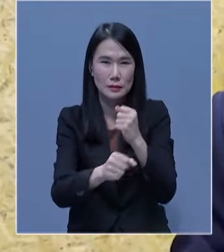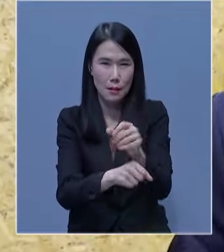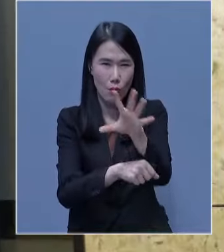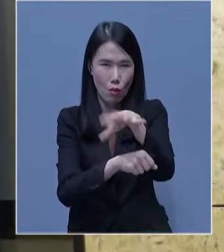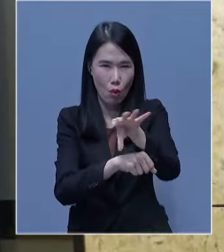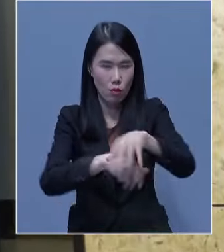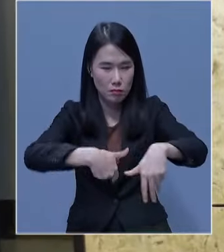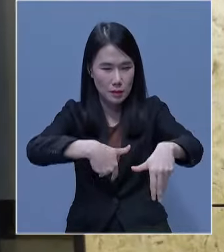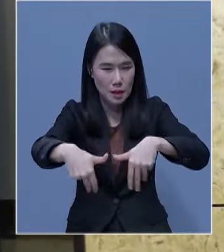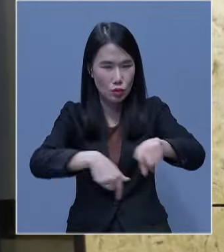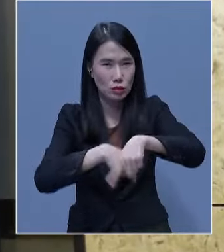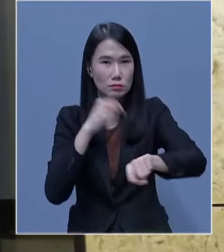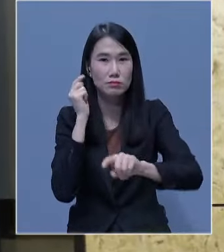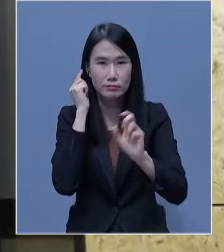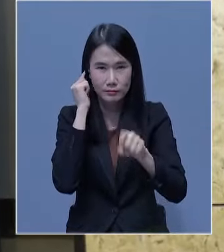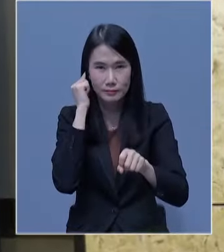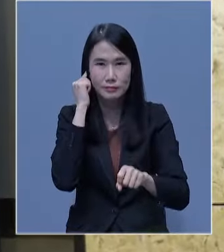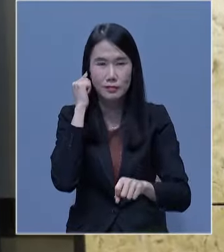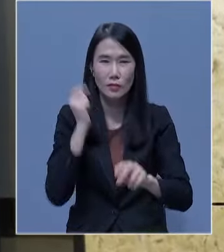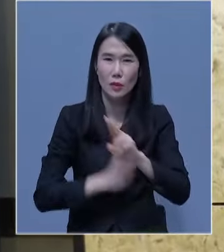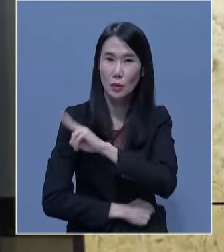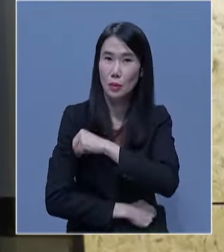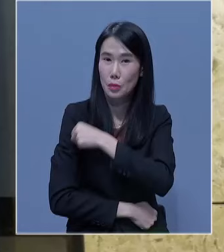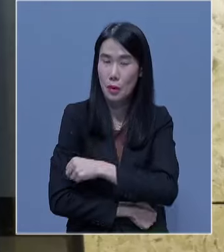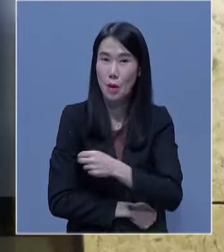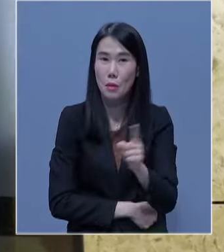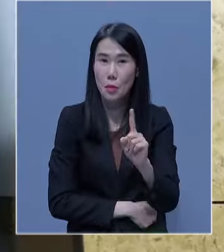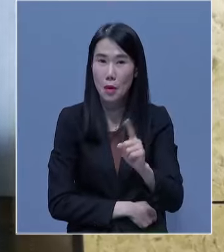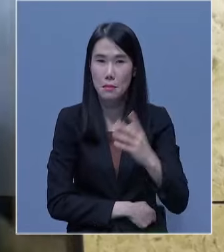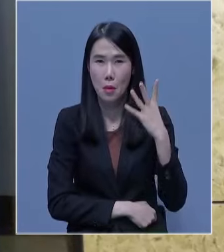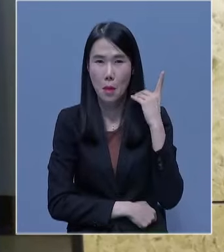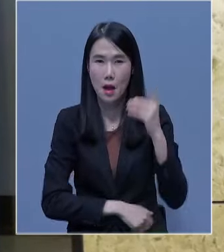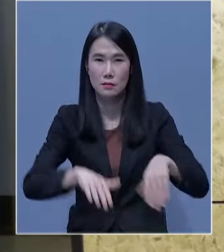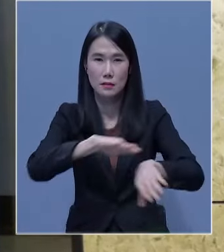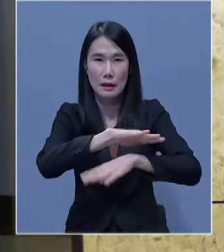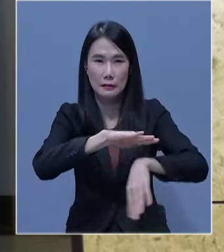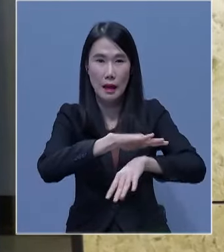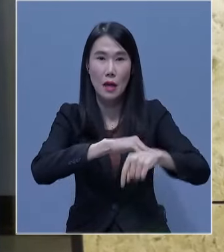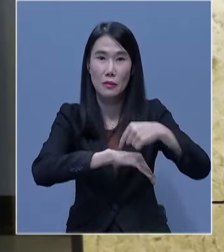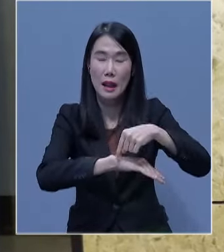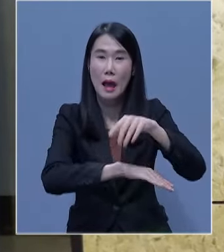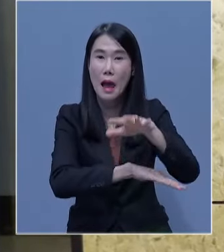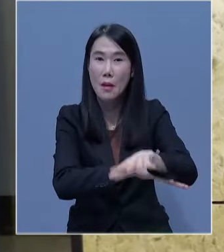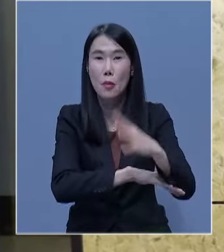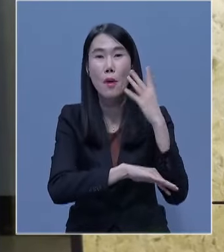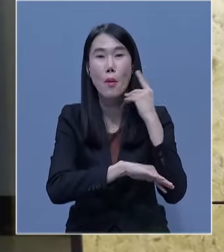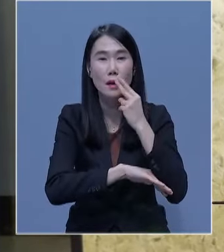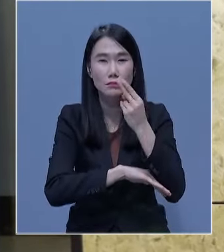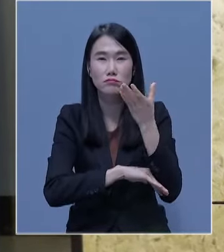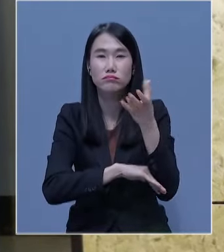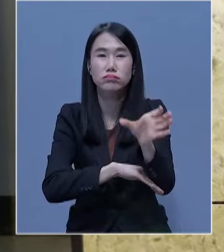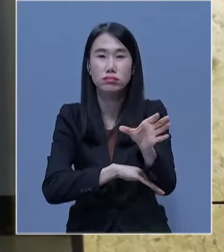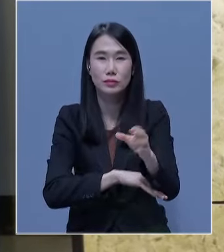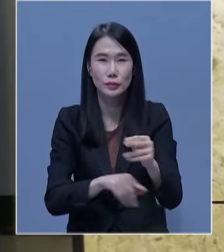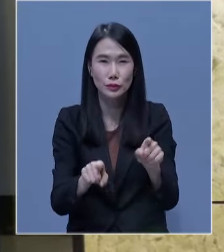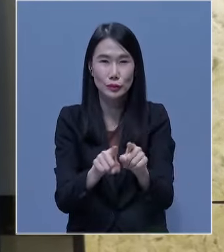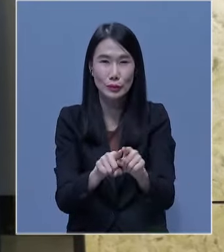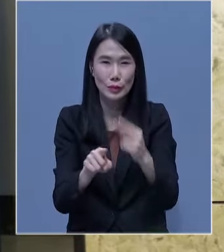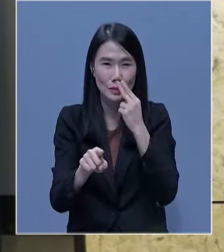ประชาชน คุณหมอวรงเปิดหลักฐานเมื่อวานนี้ในเข้มเขาเย็นเป็นที่แรกเลยนะคุณจอย ใช่แล้วบอกไปซูม